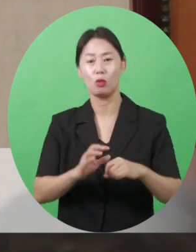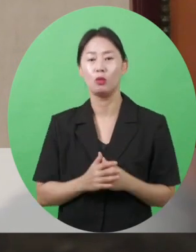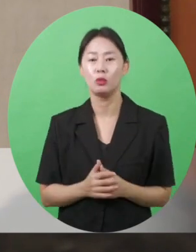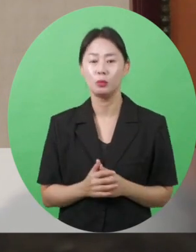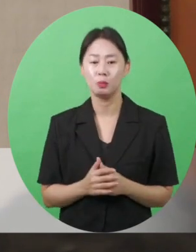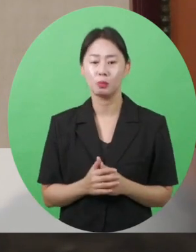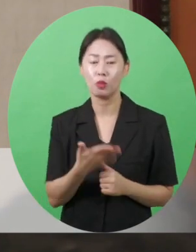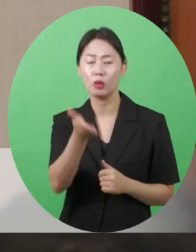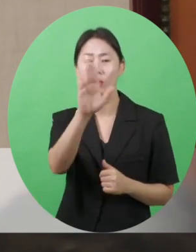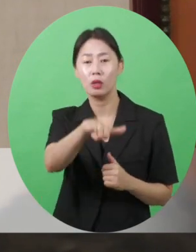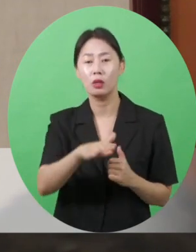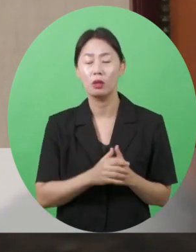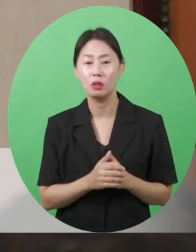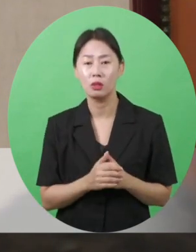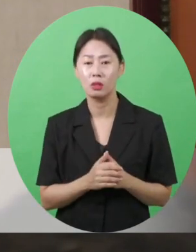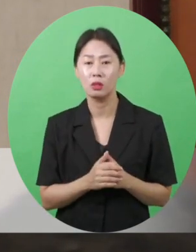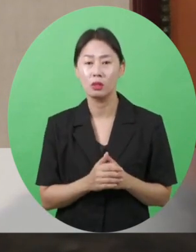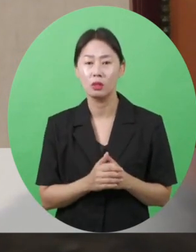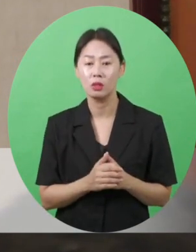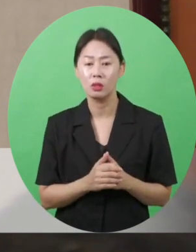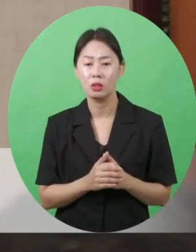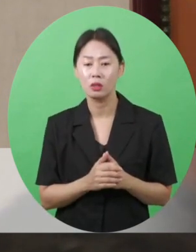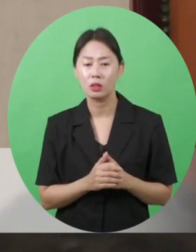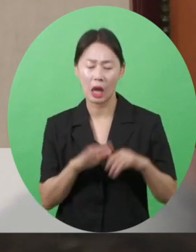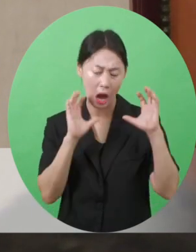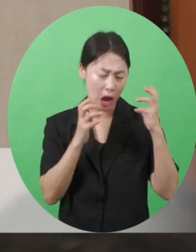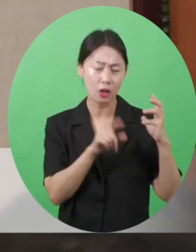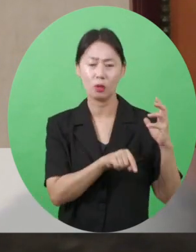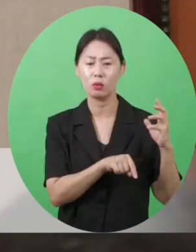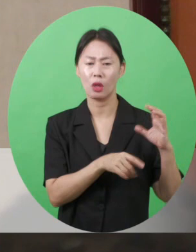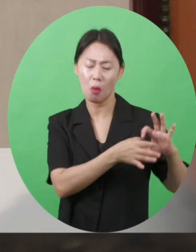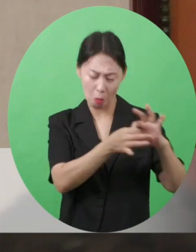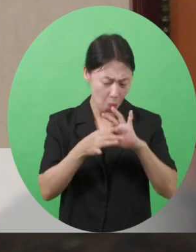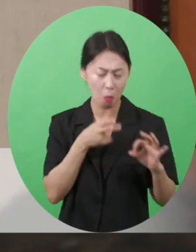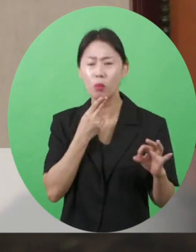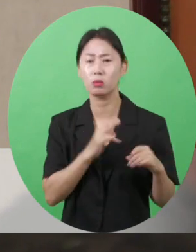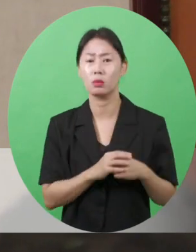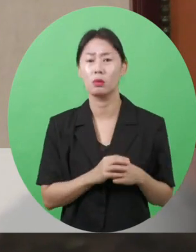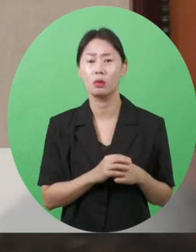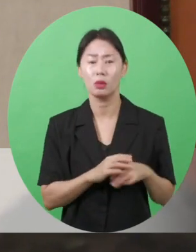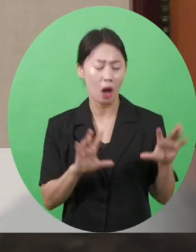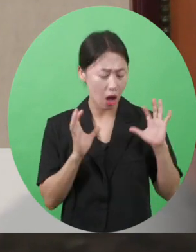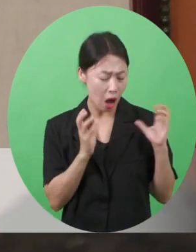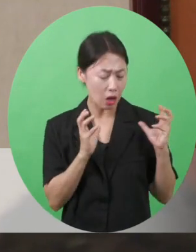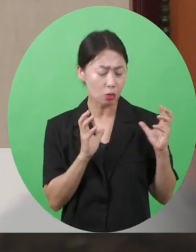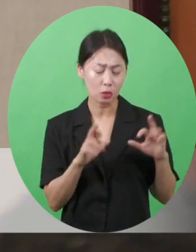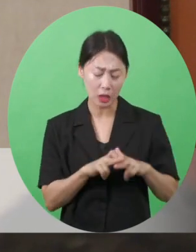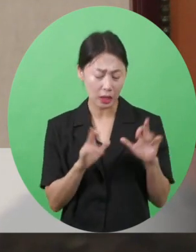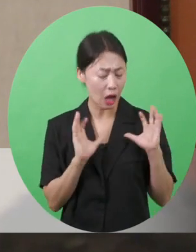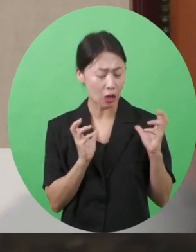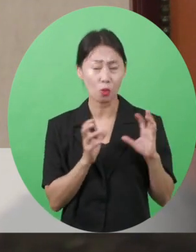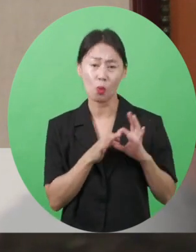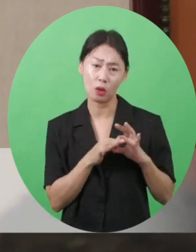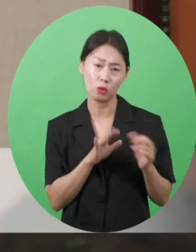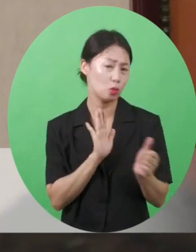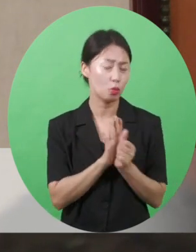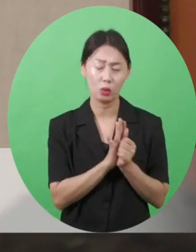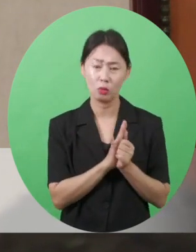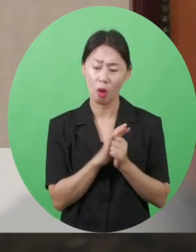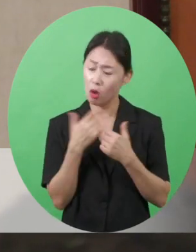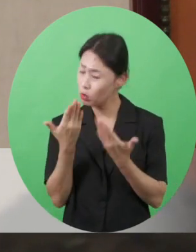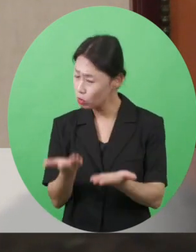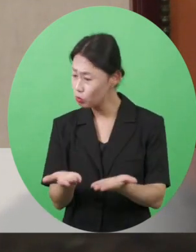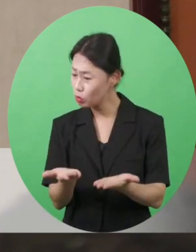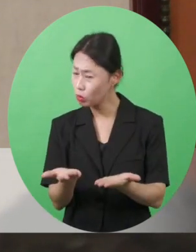되어집니다. 근데 실제 근데 아동 관련된 인프라는 없습니다. 장애 아동의 경우는 특히